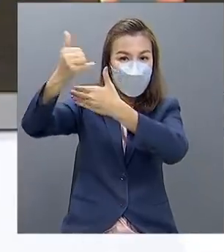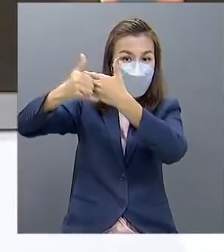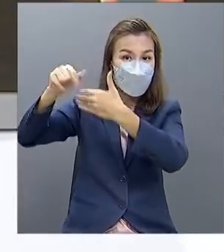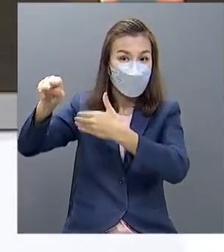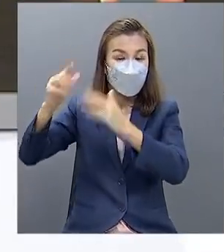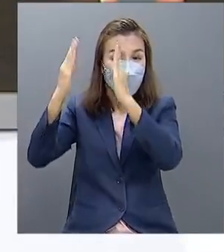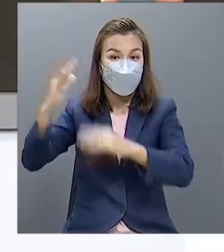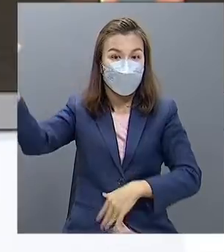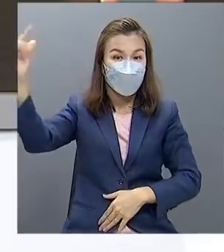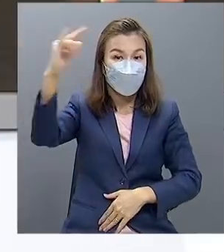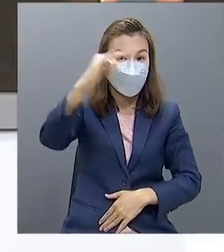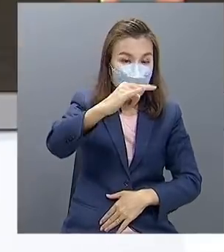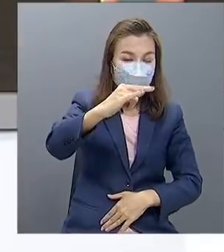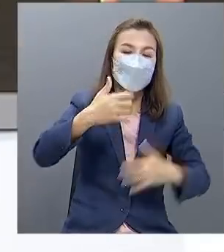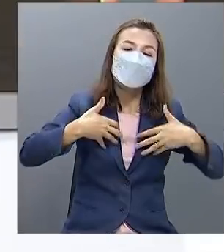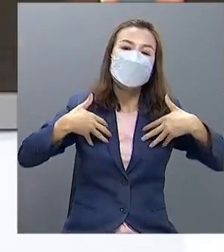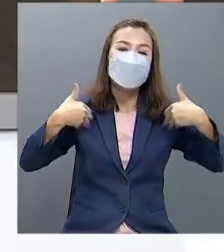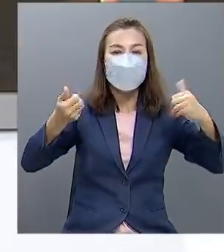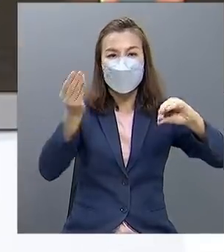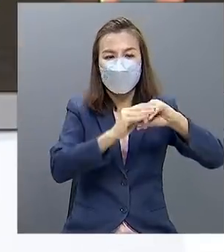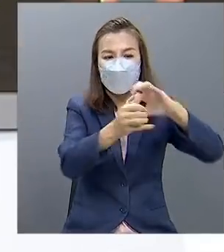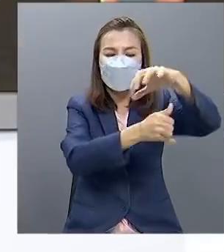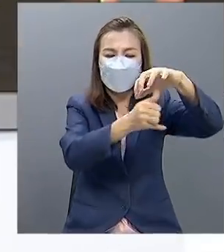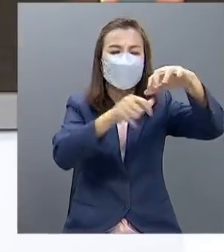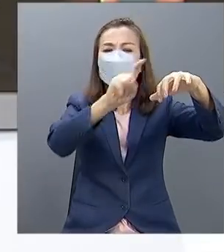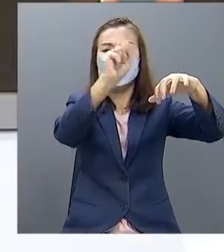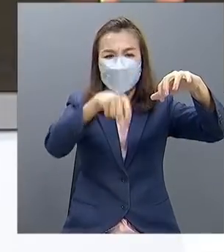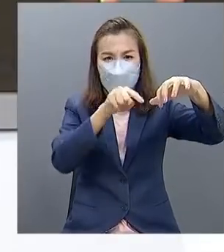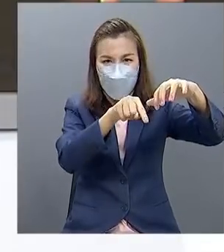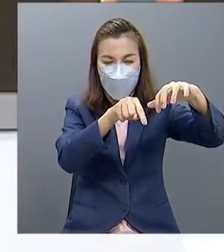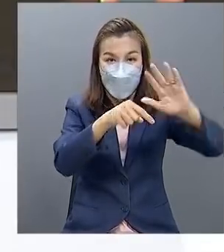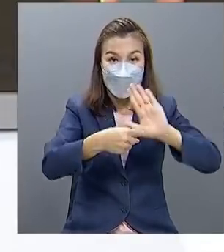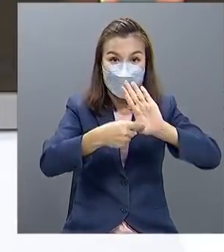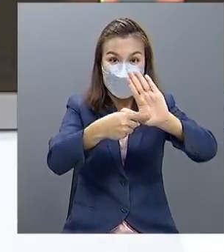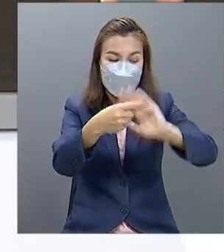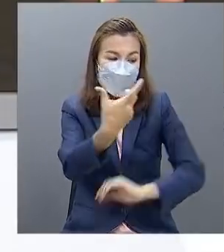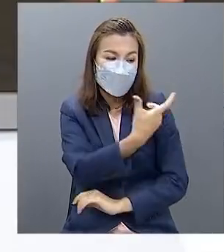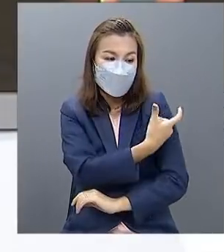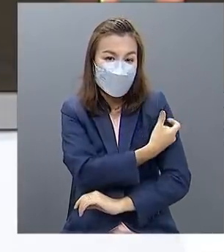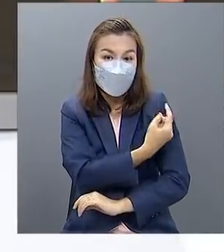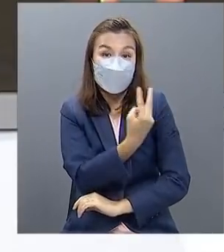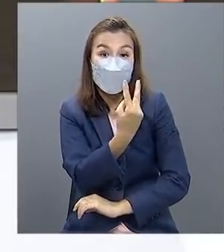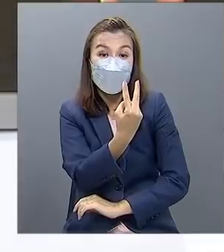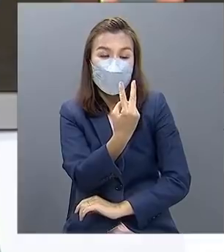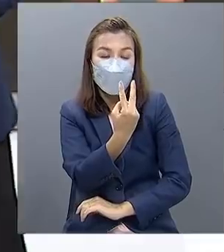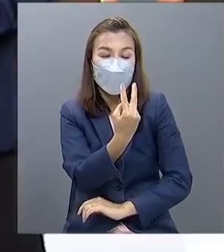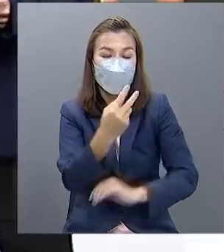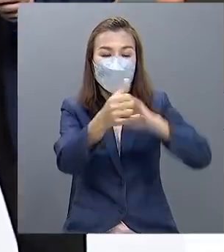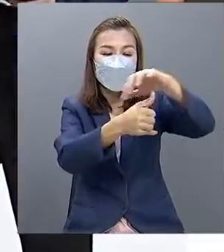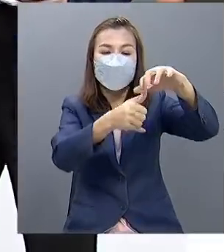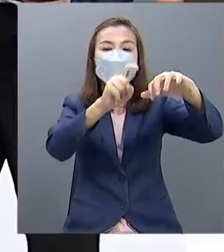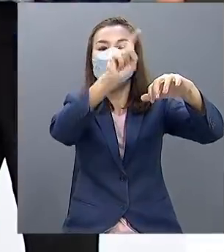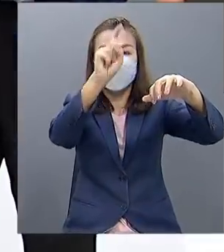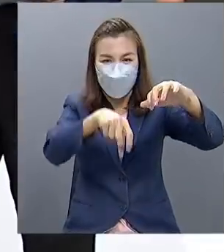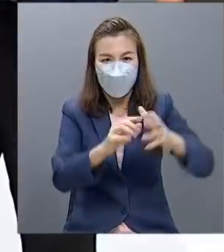ยมีความสะดวกมากยิ่งขึ้นนะคะโดยเป็นการโชว์ผลการฉีดวัคซีน2เข็มขึ้นไปค่ะเรามาดูกันนะคะว่าเป้าหมายนักท่องเที่ยวใน